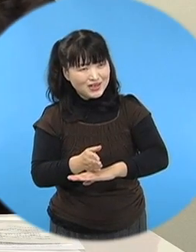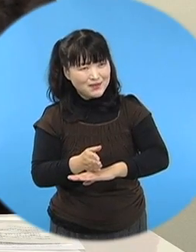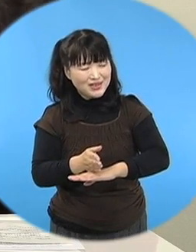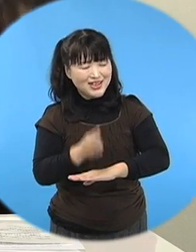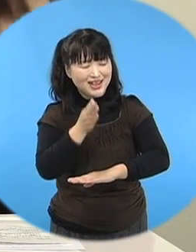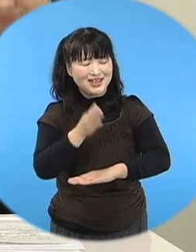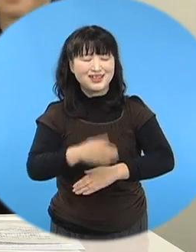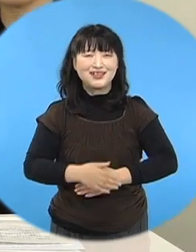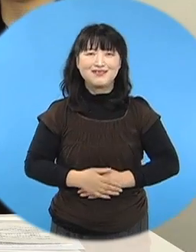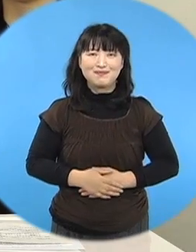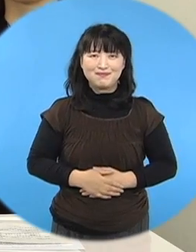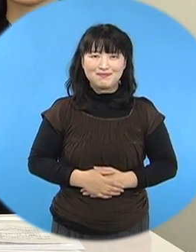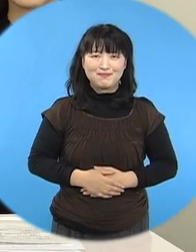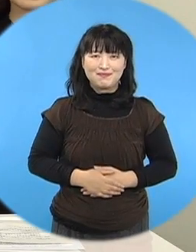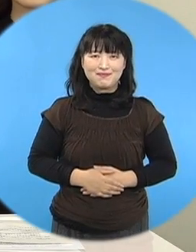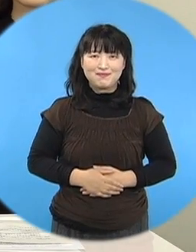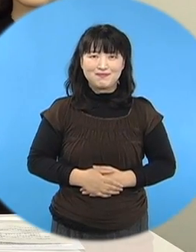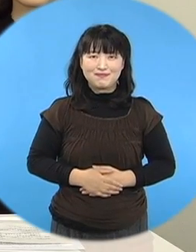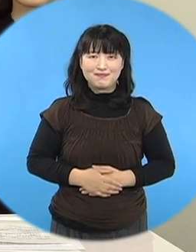がとうございました。